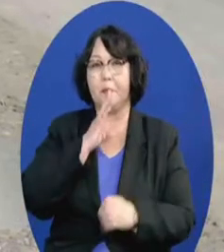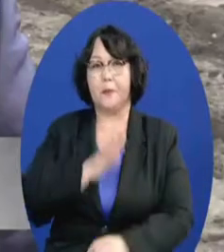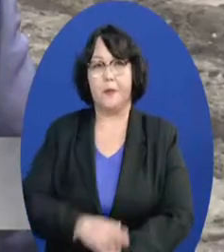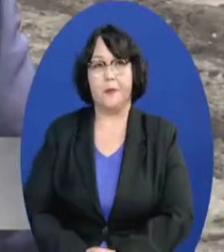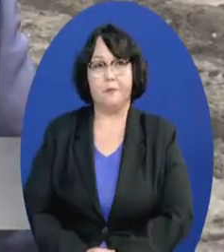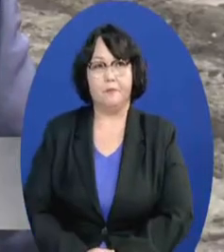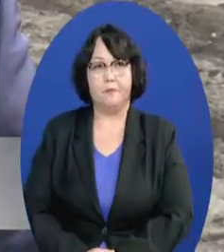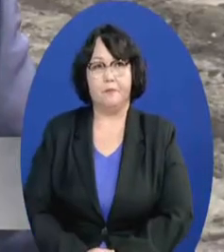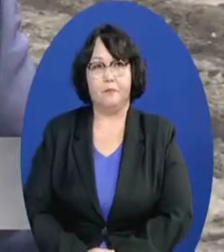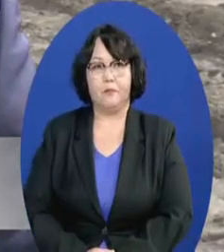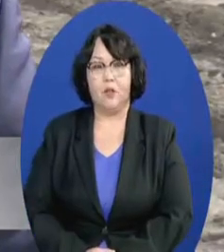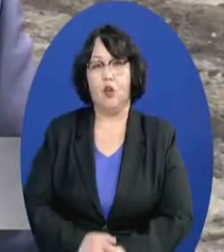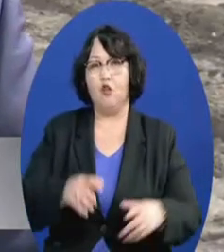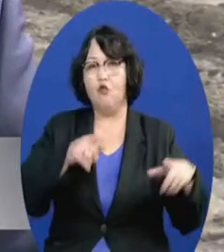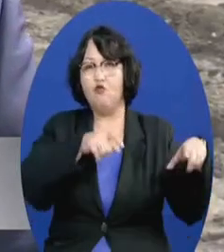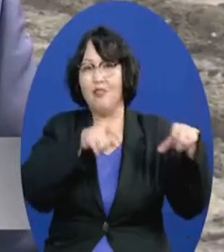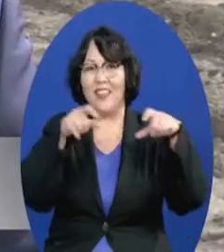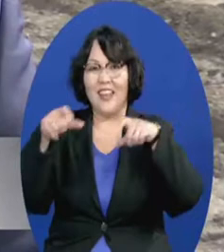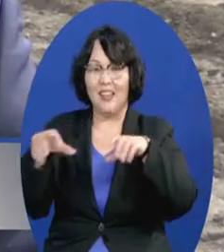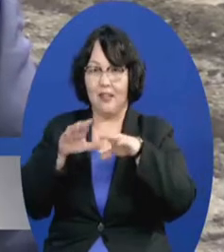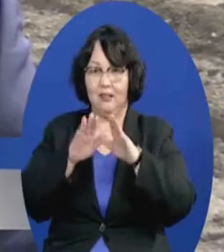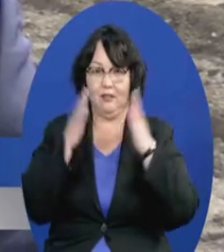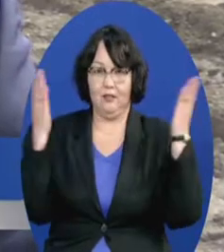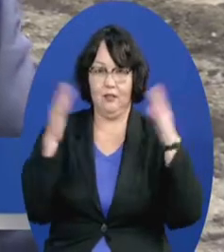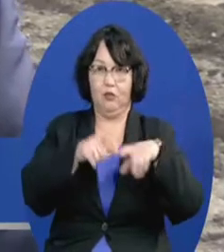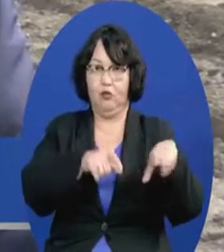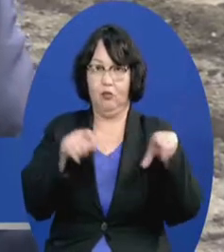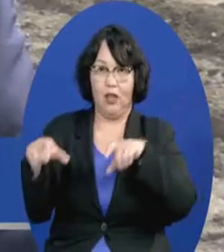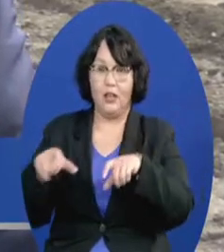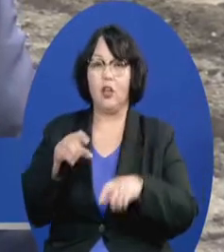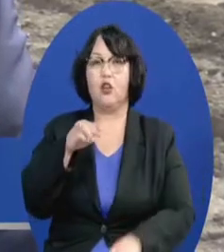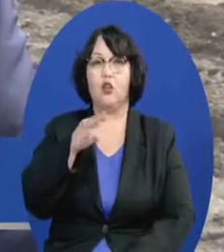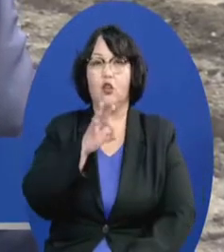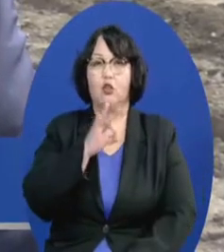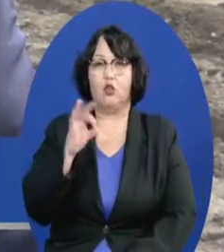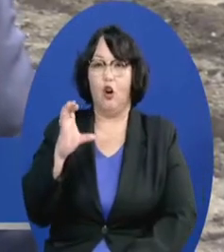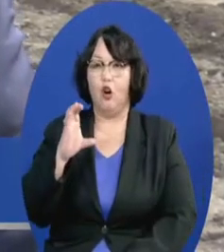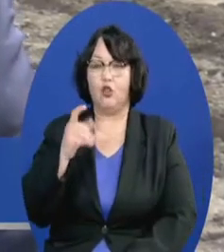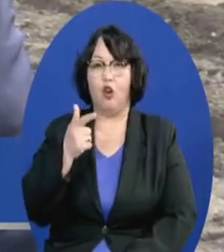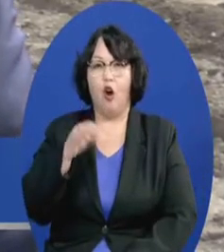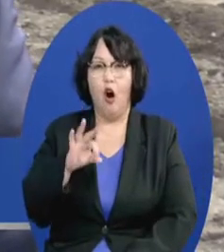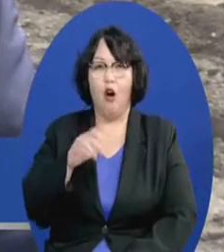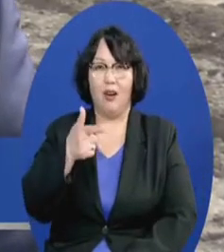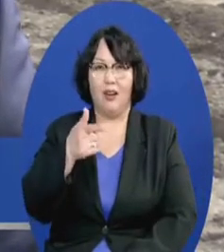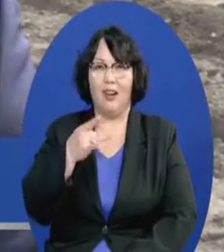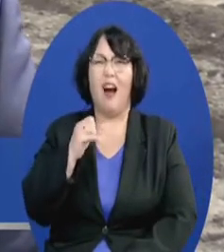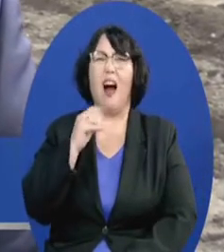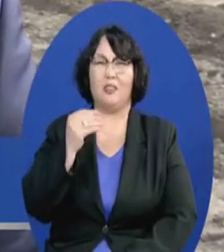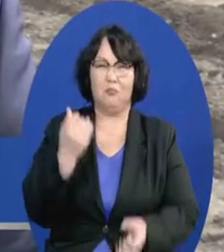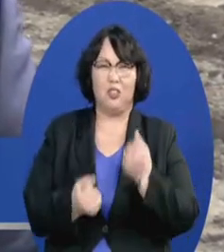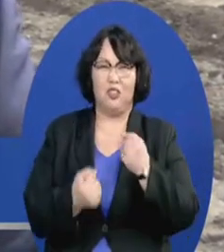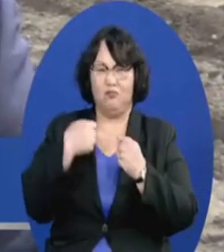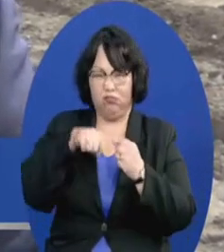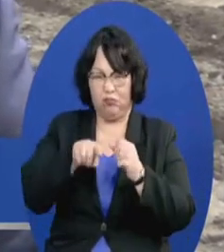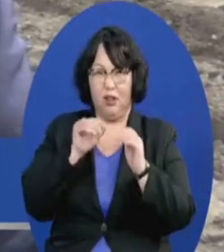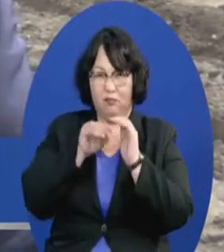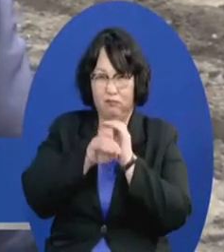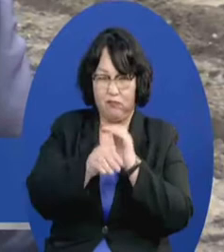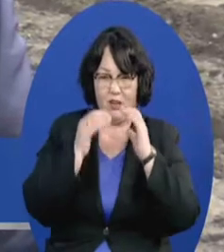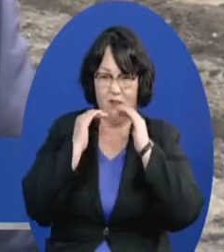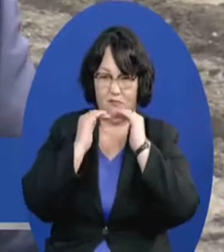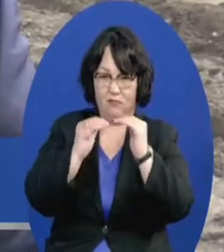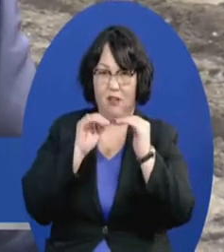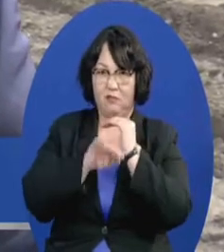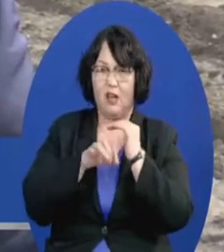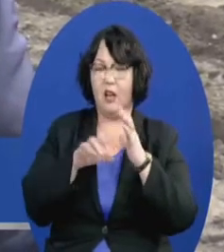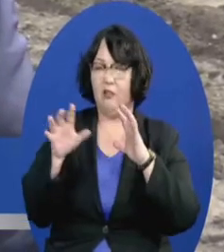нь өгч байна. Контейнер за тоосхон гараачууд байсан. Энийг одоо нийслэлийн газрын алба, за дүүргийн газрын албатай одоо